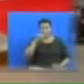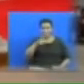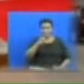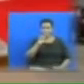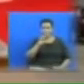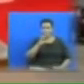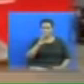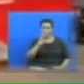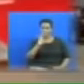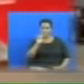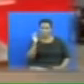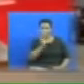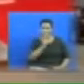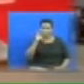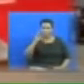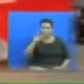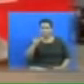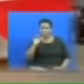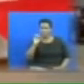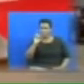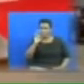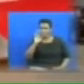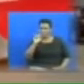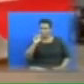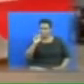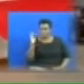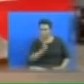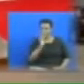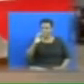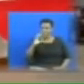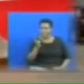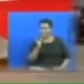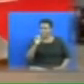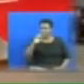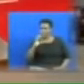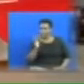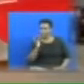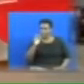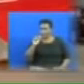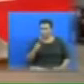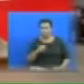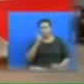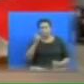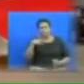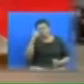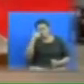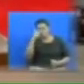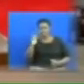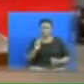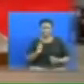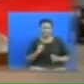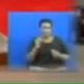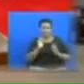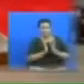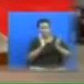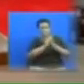Rioba Chacha na hapa kwamba nitakuwa mwaminifu kwa Jamhuri ya Muungano wa Tanzania na kuitumikia kwa